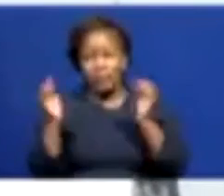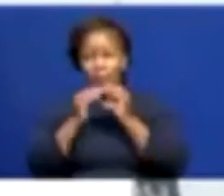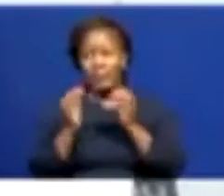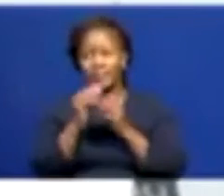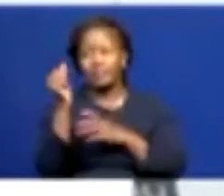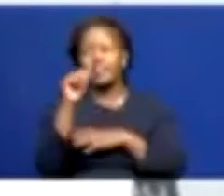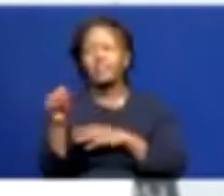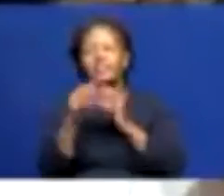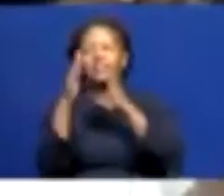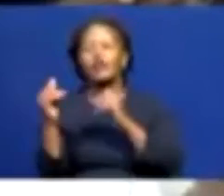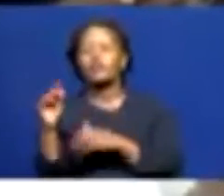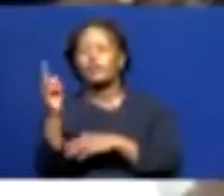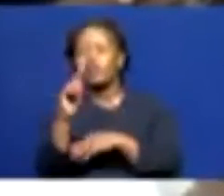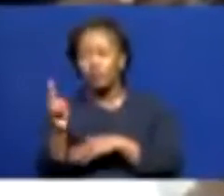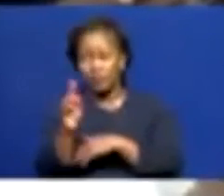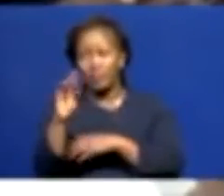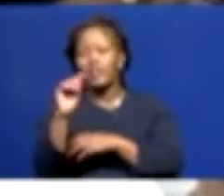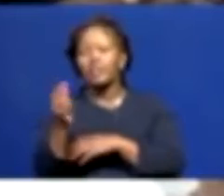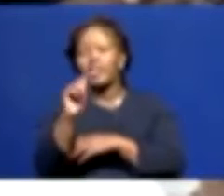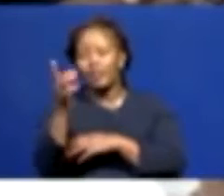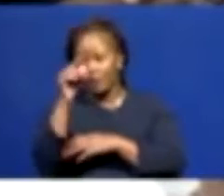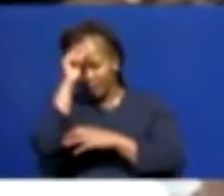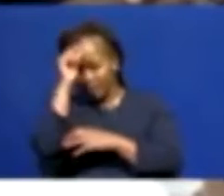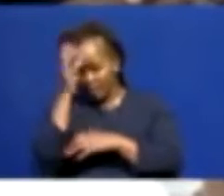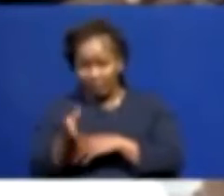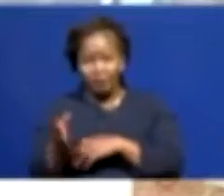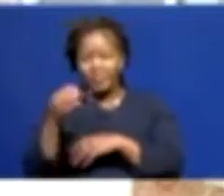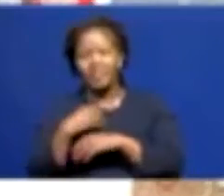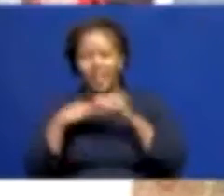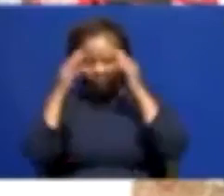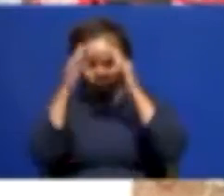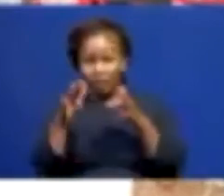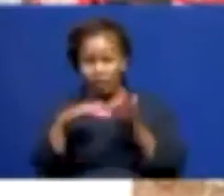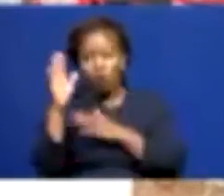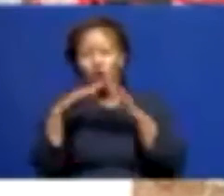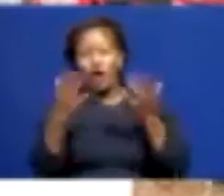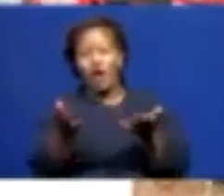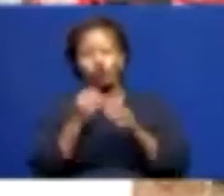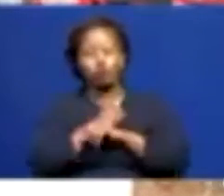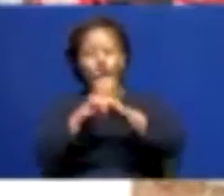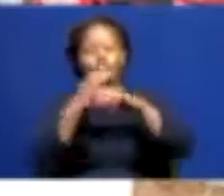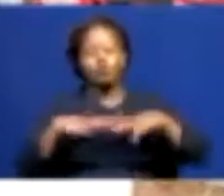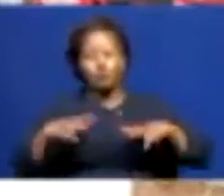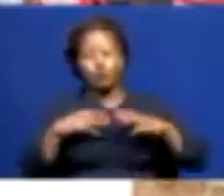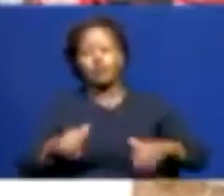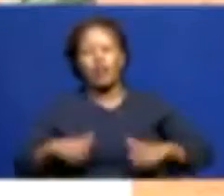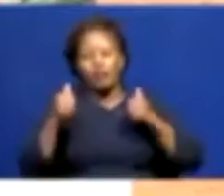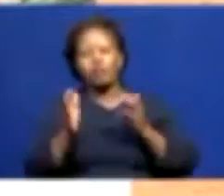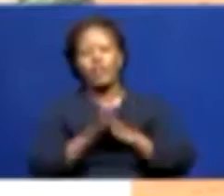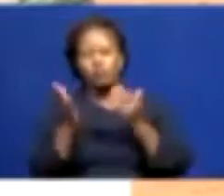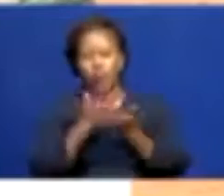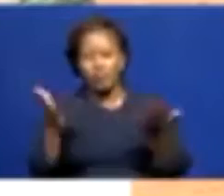Ikulu Nairobi, serikali ya Kenya Kwanza imelipa kipaumbele suala la kulinda maisha ya Wakenya pamoja na mali yao katika juhudi